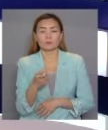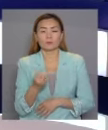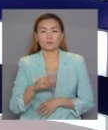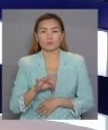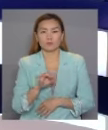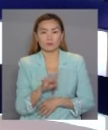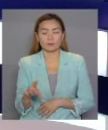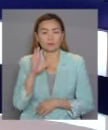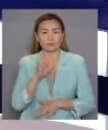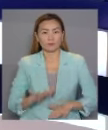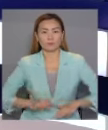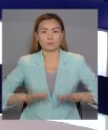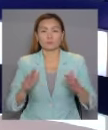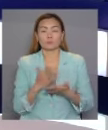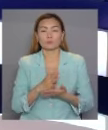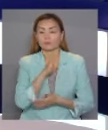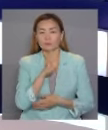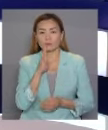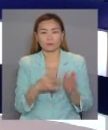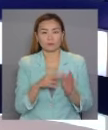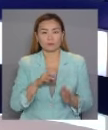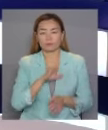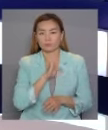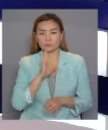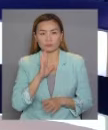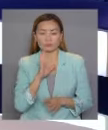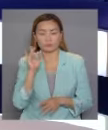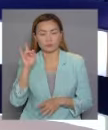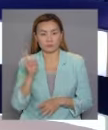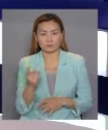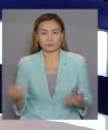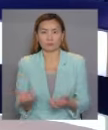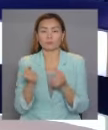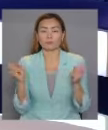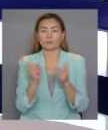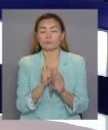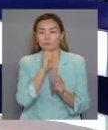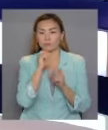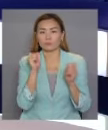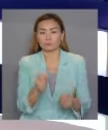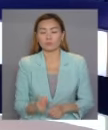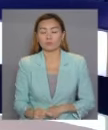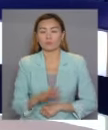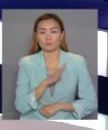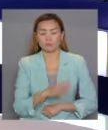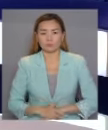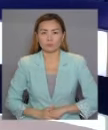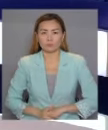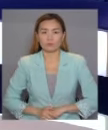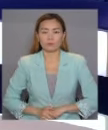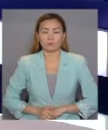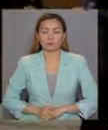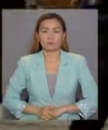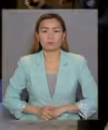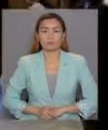ауылында суға кете жаздаған әйел мен 9 жасар баланы құтқарған азаматтармен кездесіп марапаттау рәсімін өткізді.